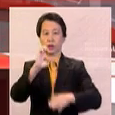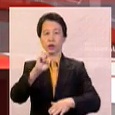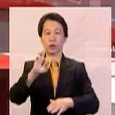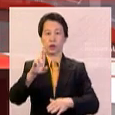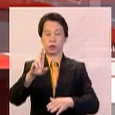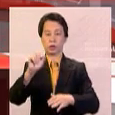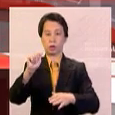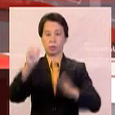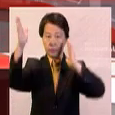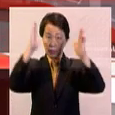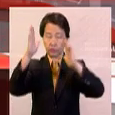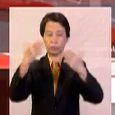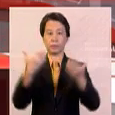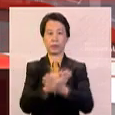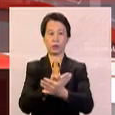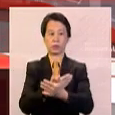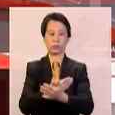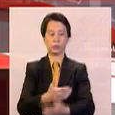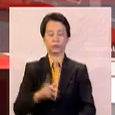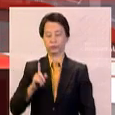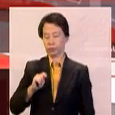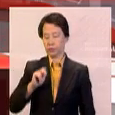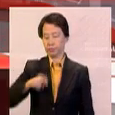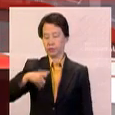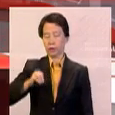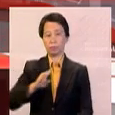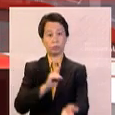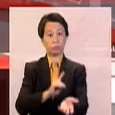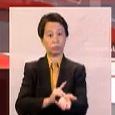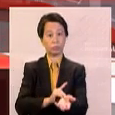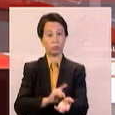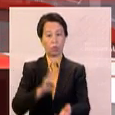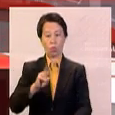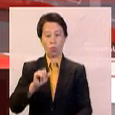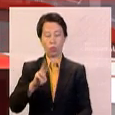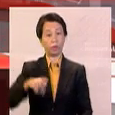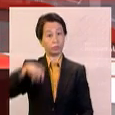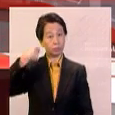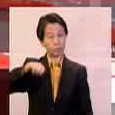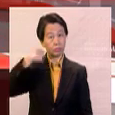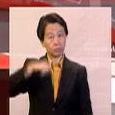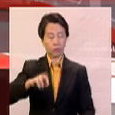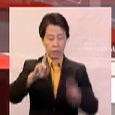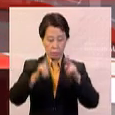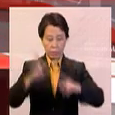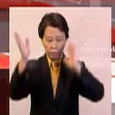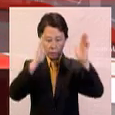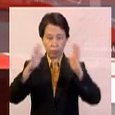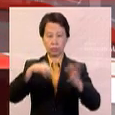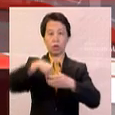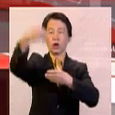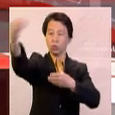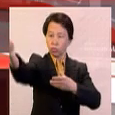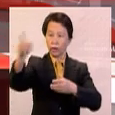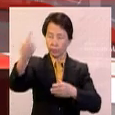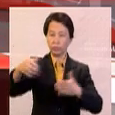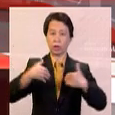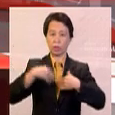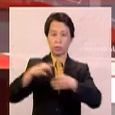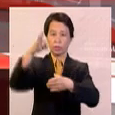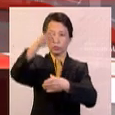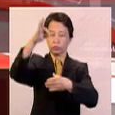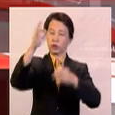Baharu. Timbalan Perdana Menteri Datuk Seri Dr. Wan Azizah Wan Ismail berkata, rakyat Malaysia di perantauan perlu mempunyai